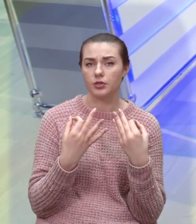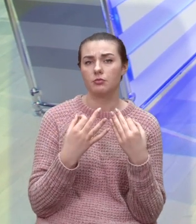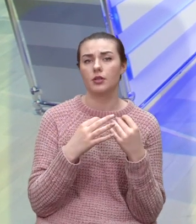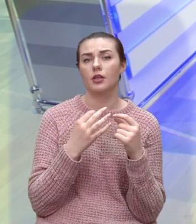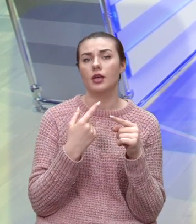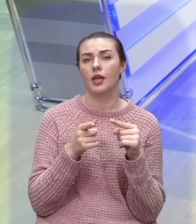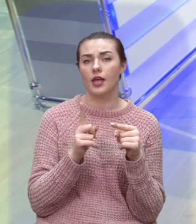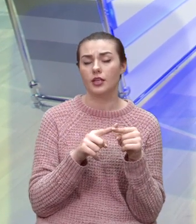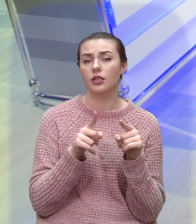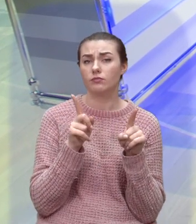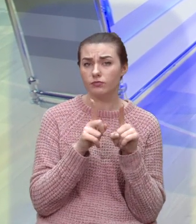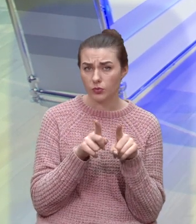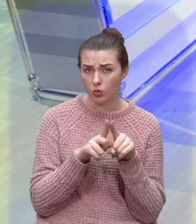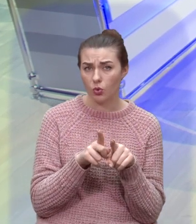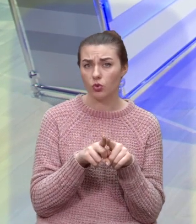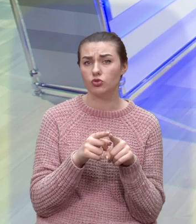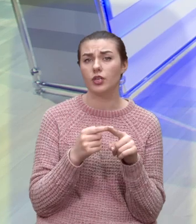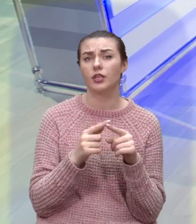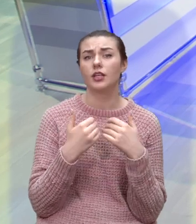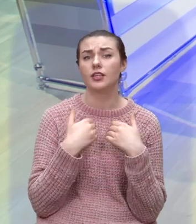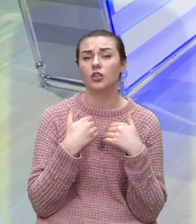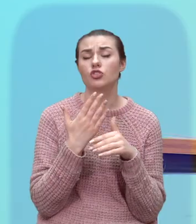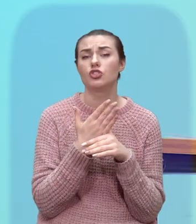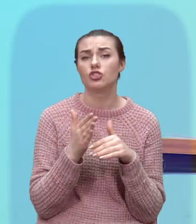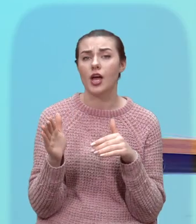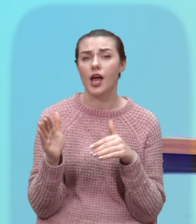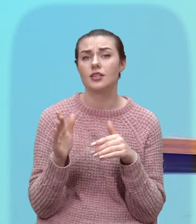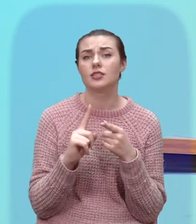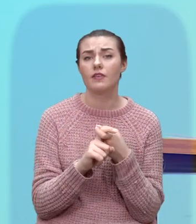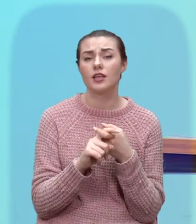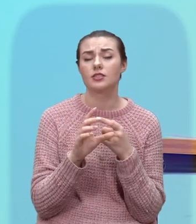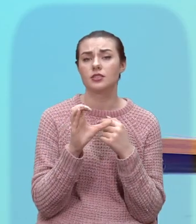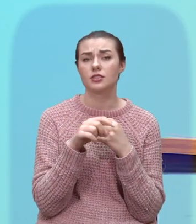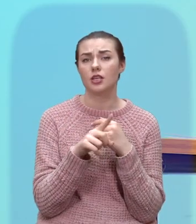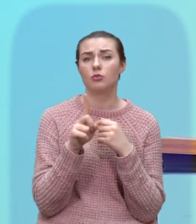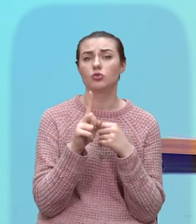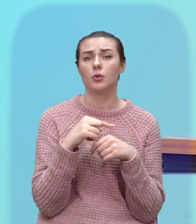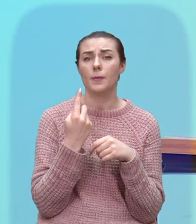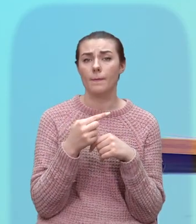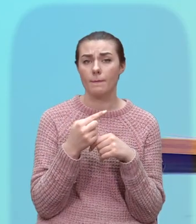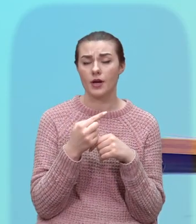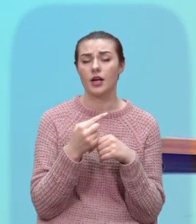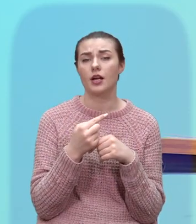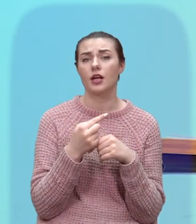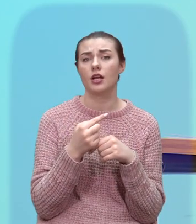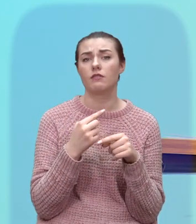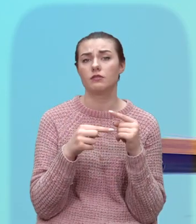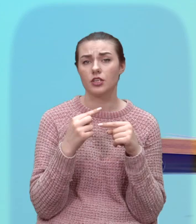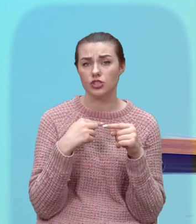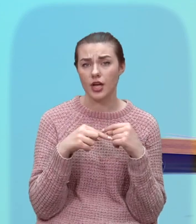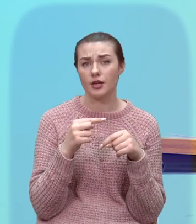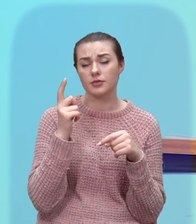то есть это тоже стоит так скажем это наша часть связанная с тем что мы